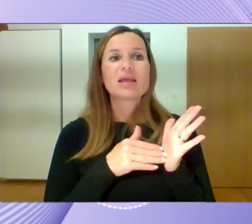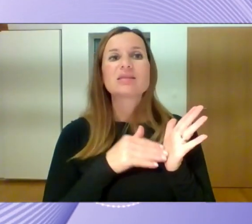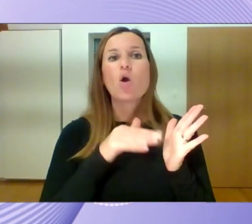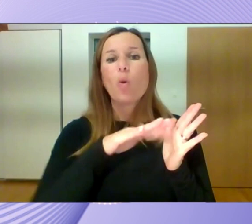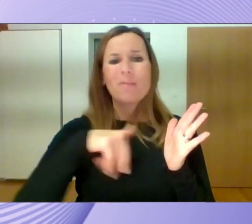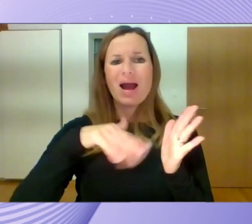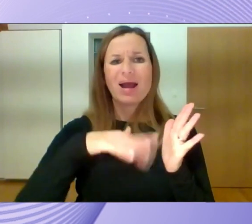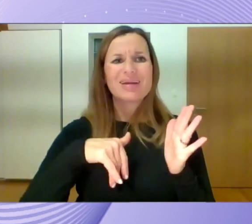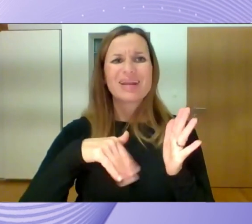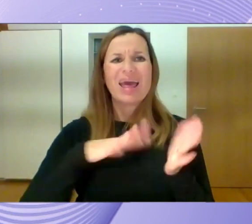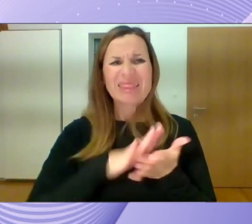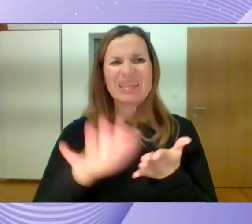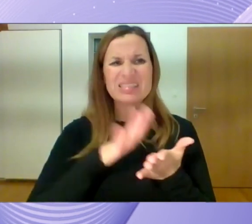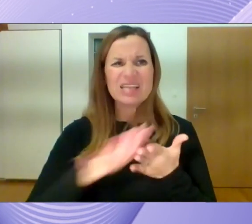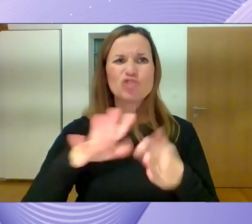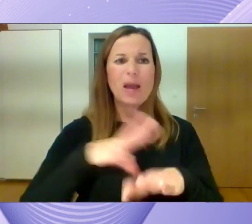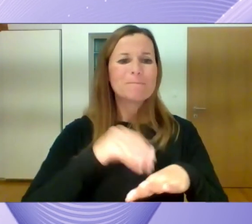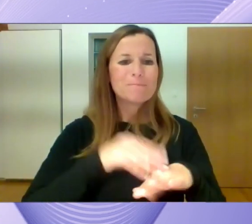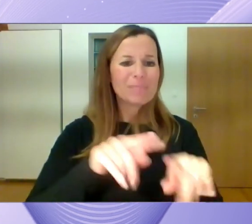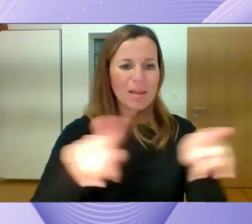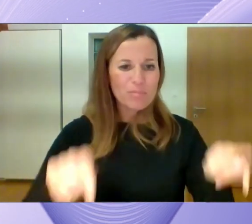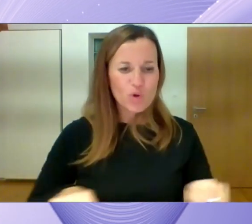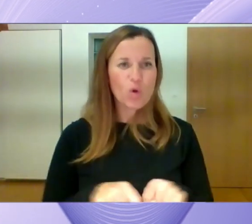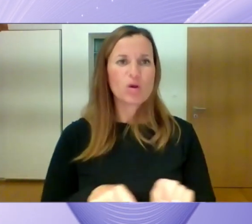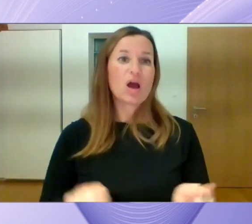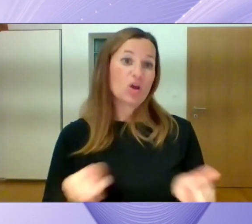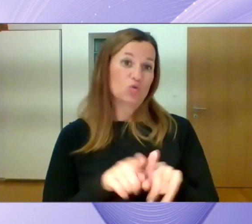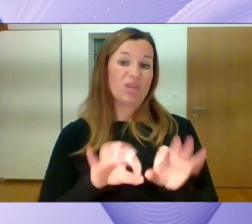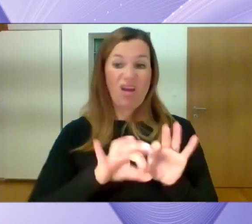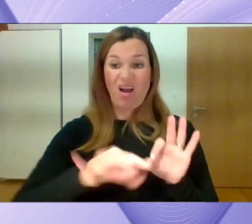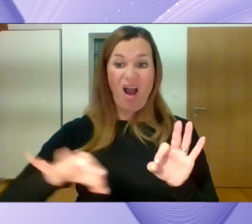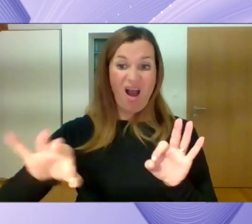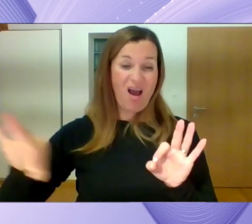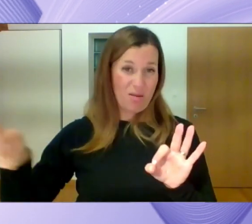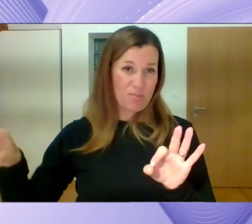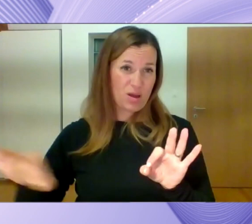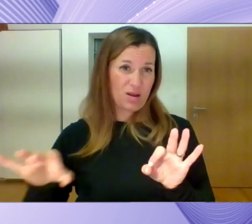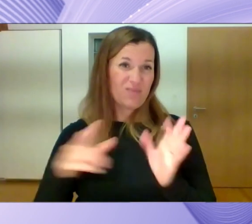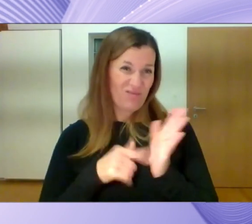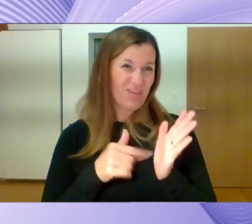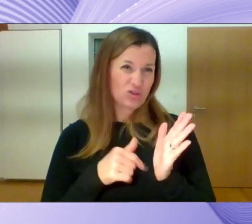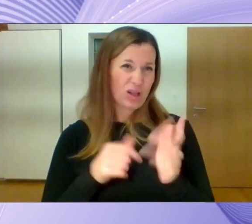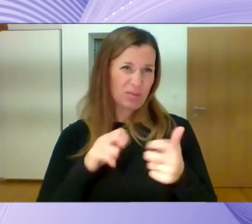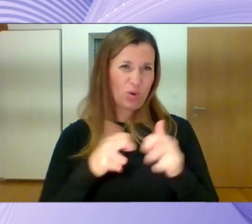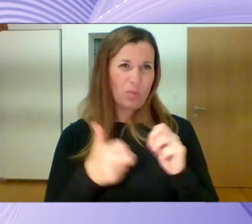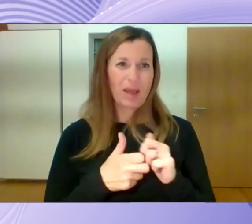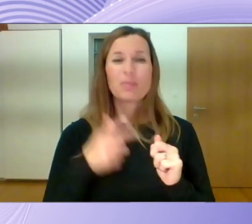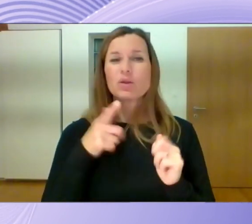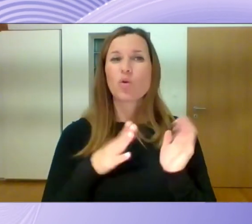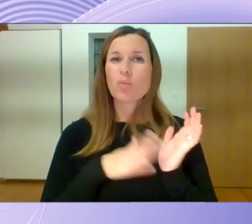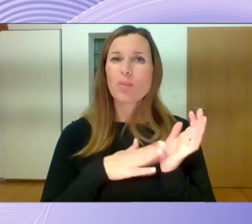drseče preproge, sem že rekla, kabli so tudi taka stvar, ki pa ne stane, pa so velikokrat problem. V glavnem, veliko